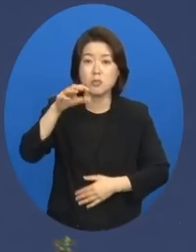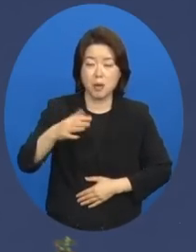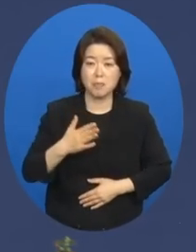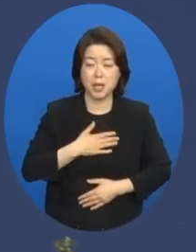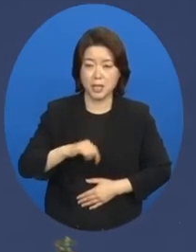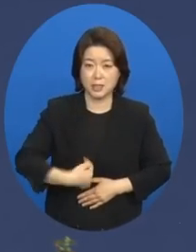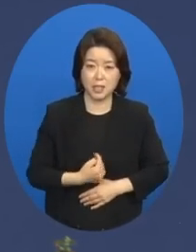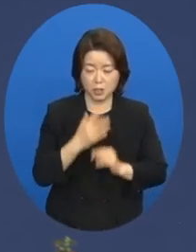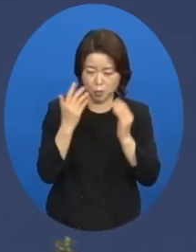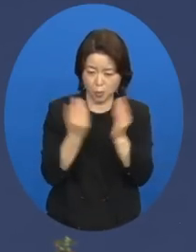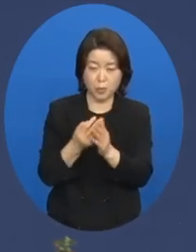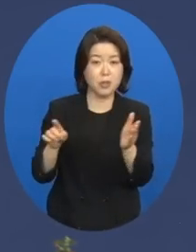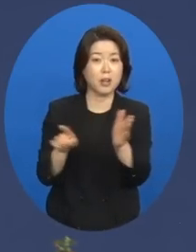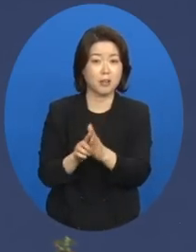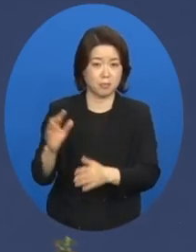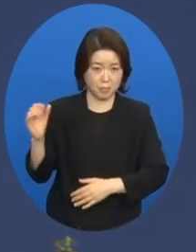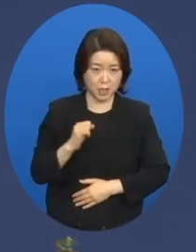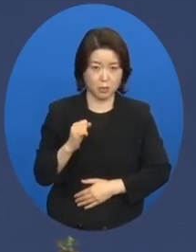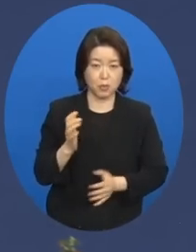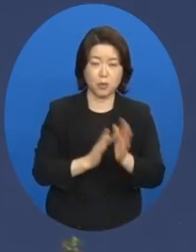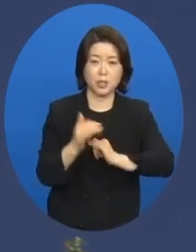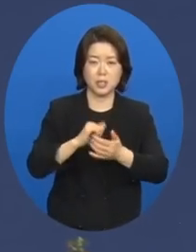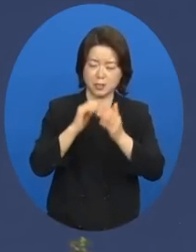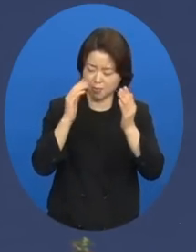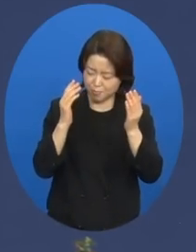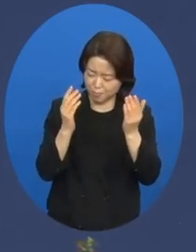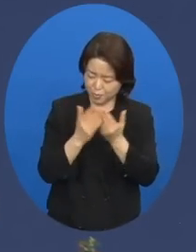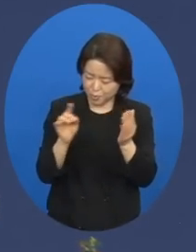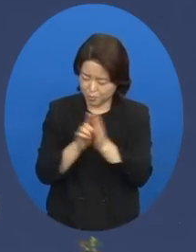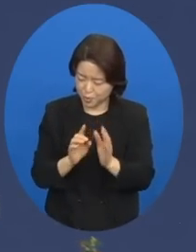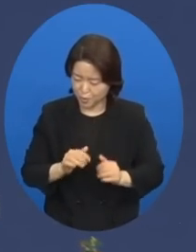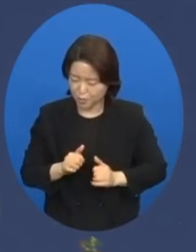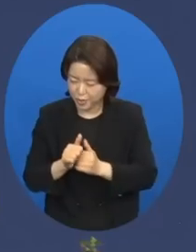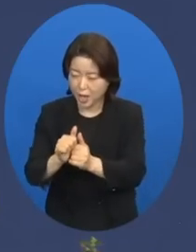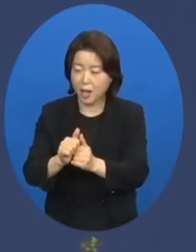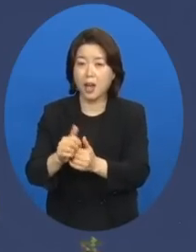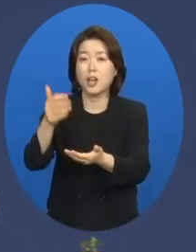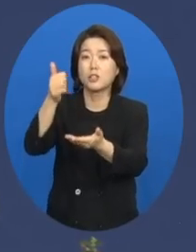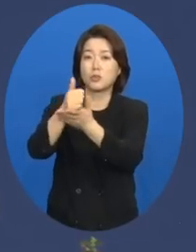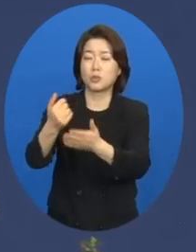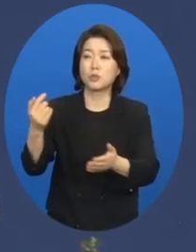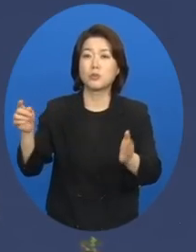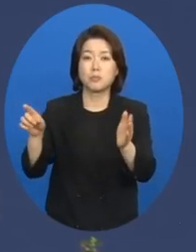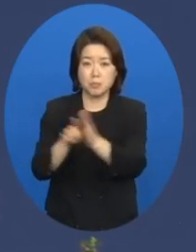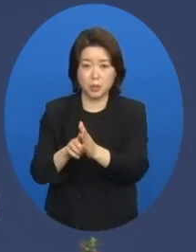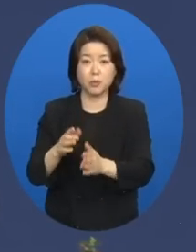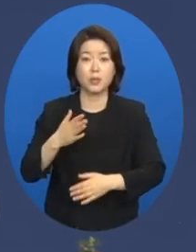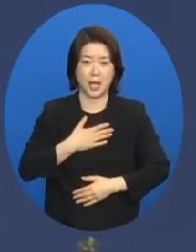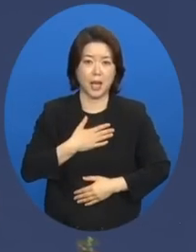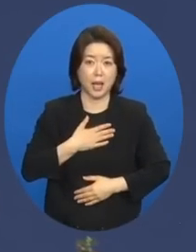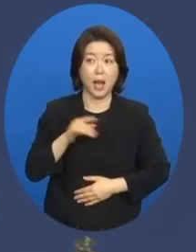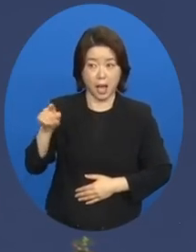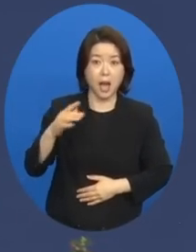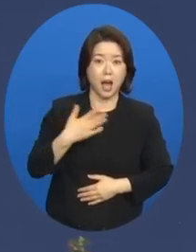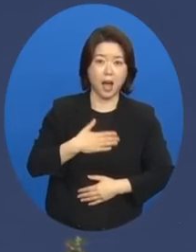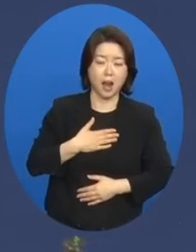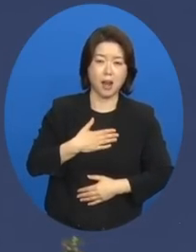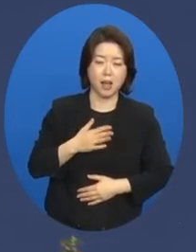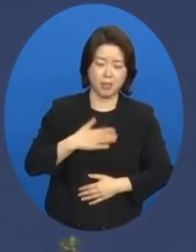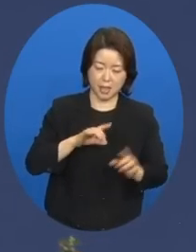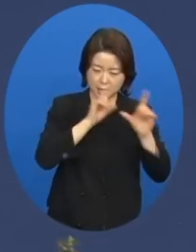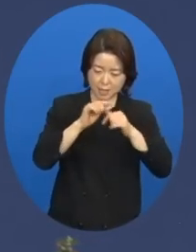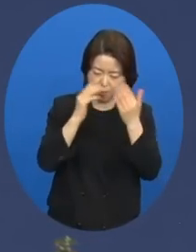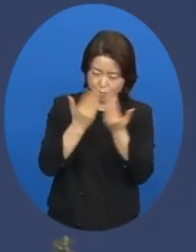자신을 온전한 믿음으로 예수님을 전부로 믿고 따를 만한 분인 줄 이제 내가 알고 그리고 그 삶의 나의 전부를